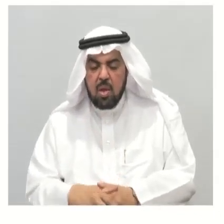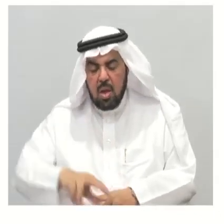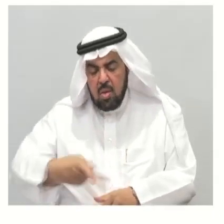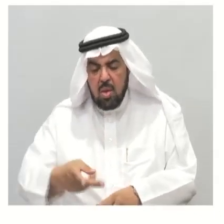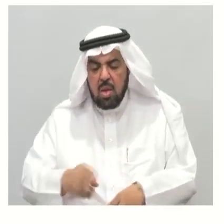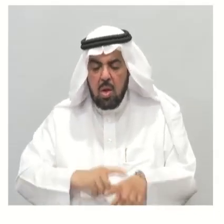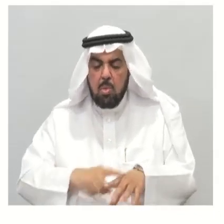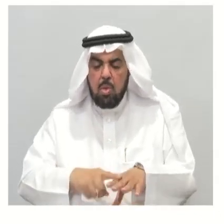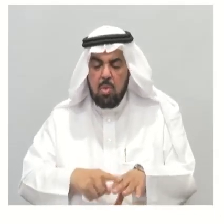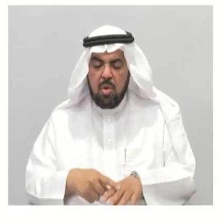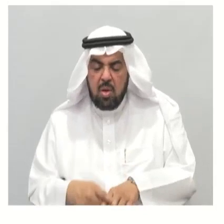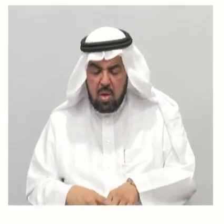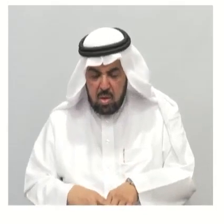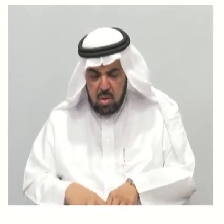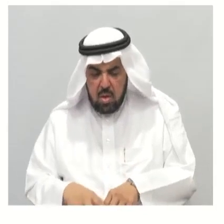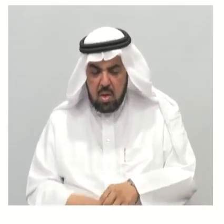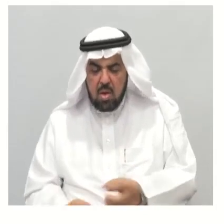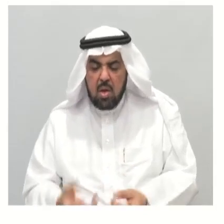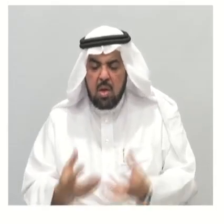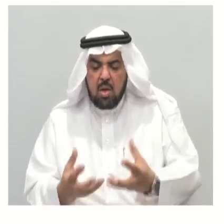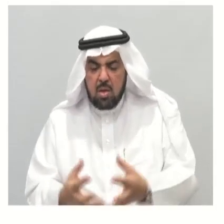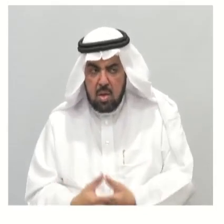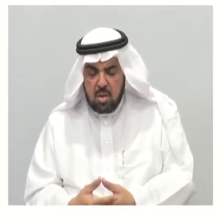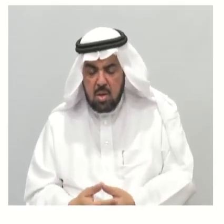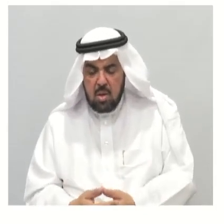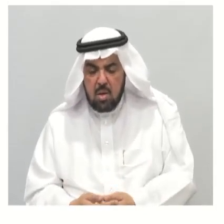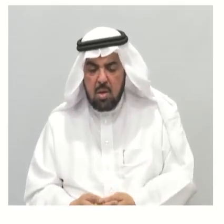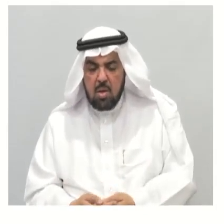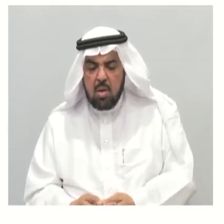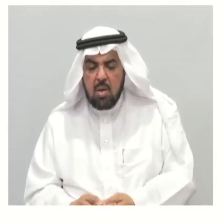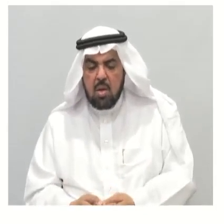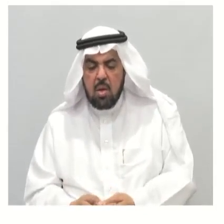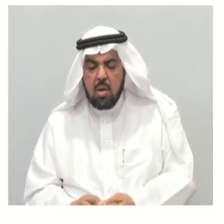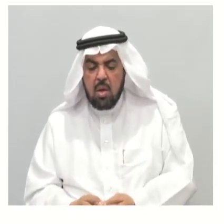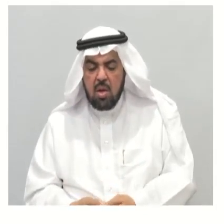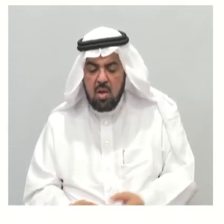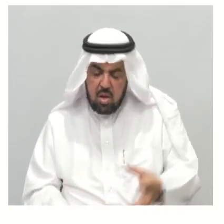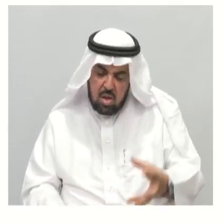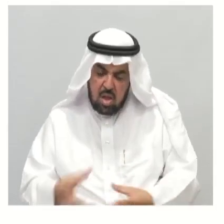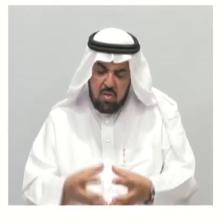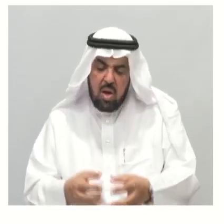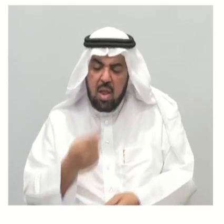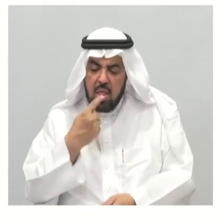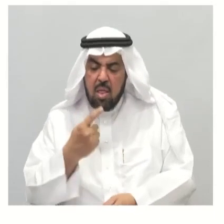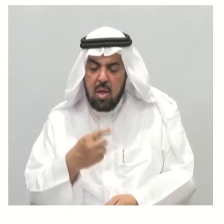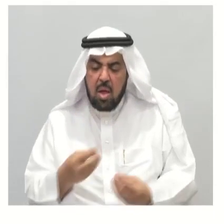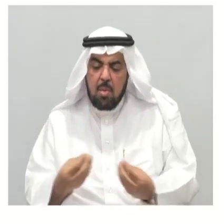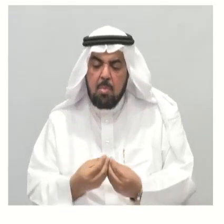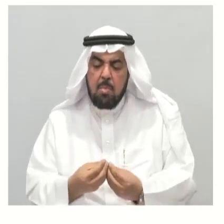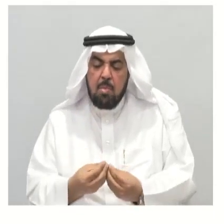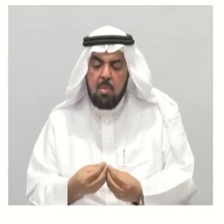اللون السكر إلى البني عند تسخينه. ماذا يحدث عند تفاعل السكر مع حمض